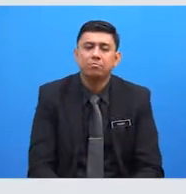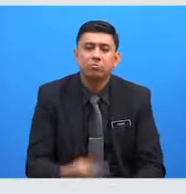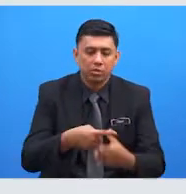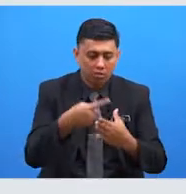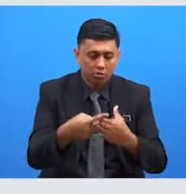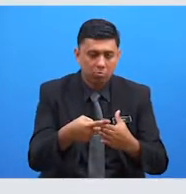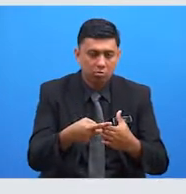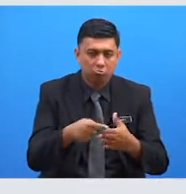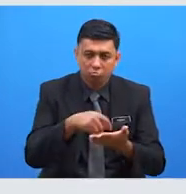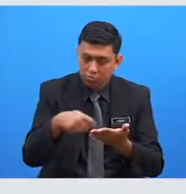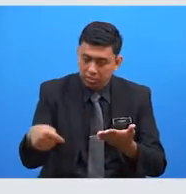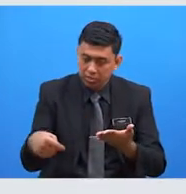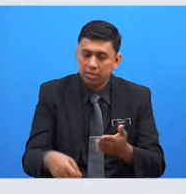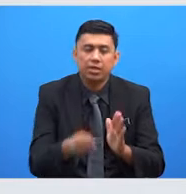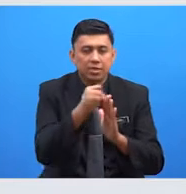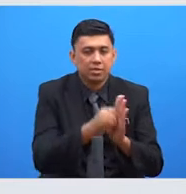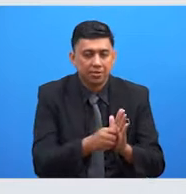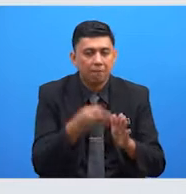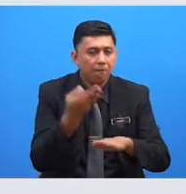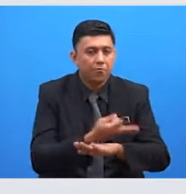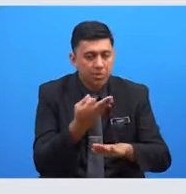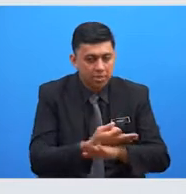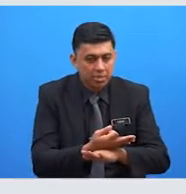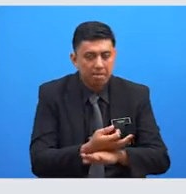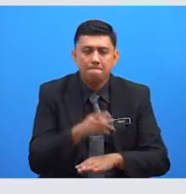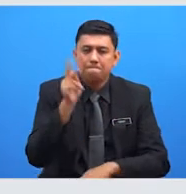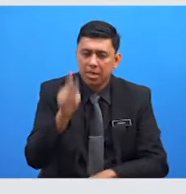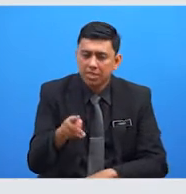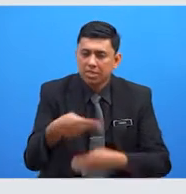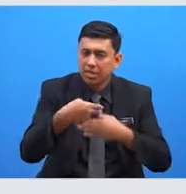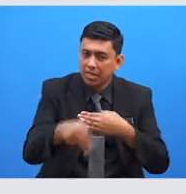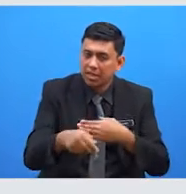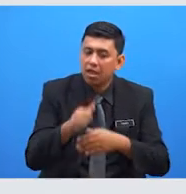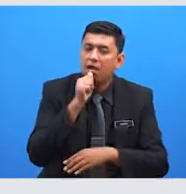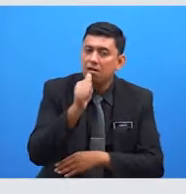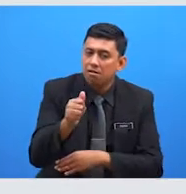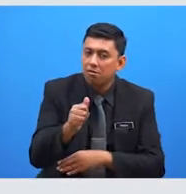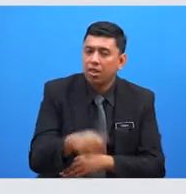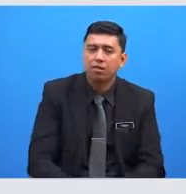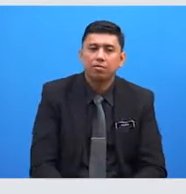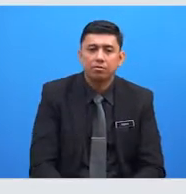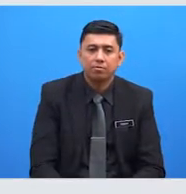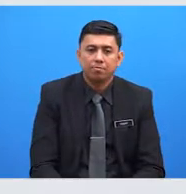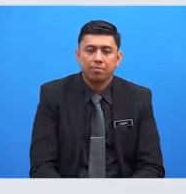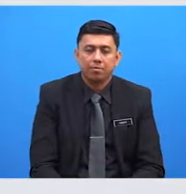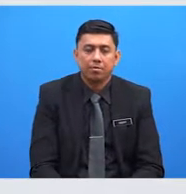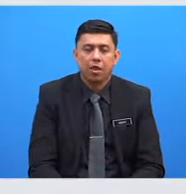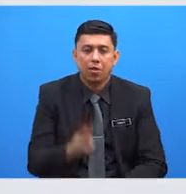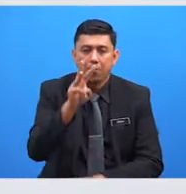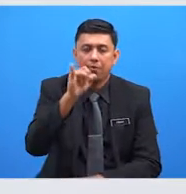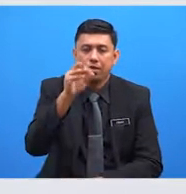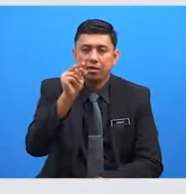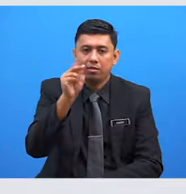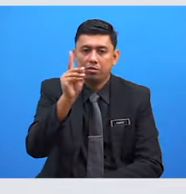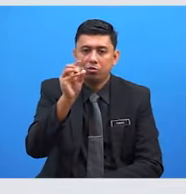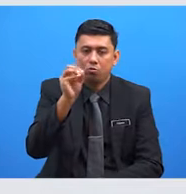Kemudian, tulis pula skrip fungsi pasti hantar yang mengandungi arahan window.confirm